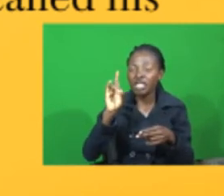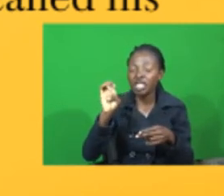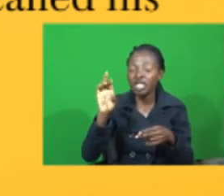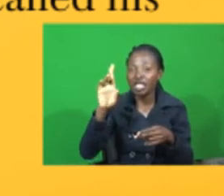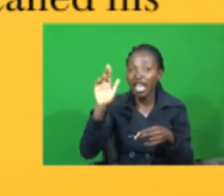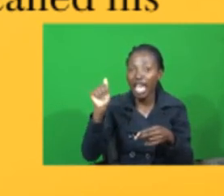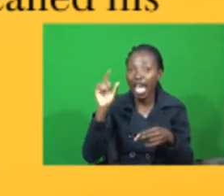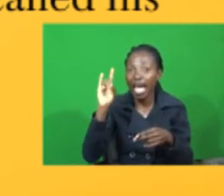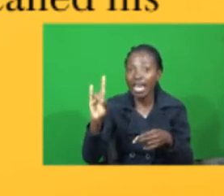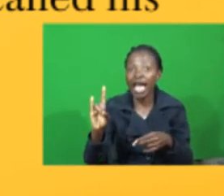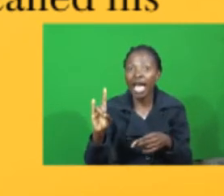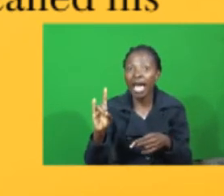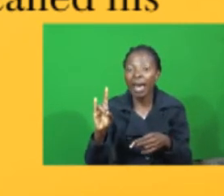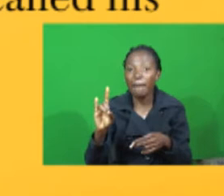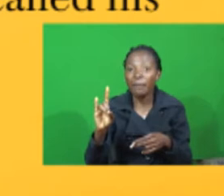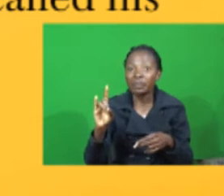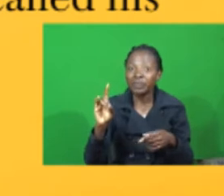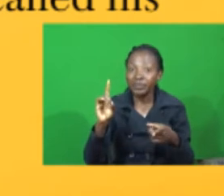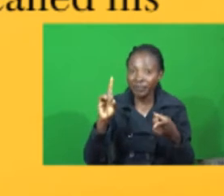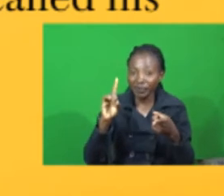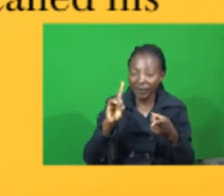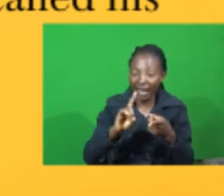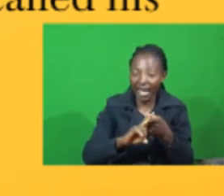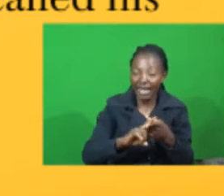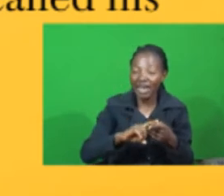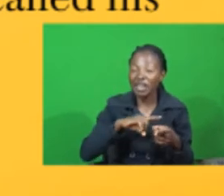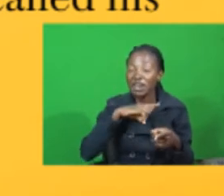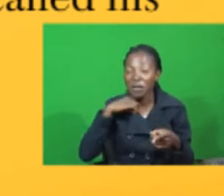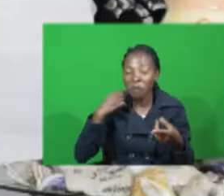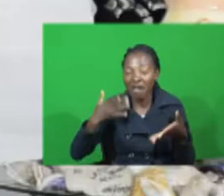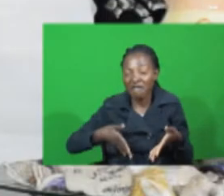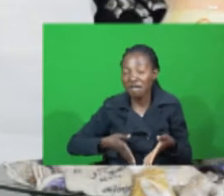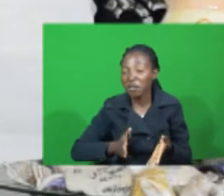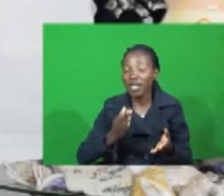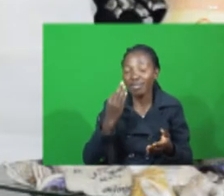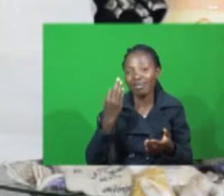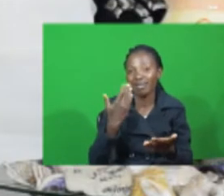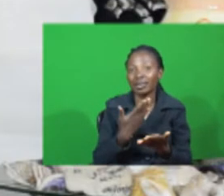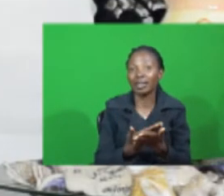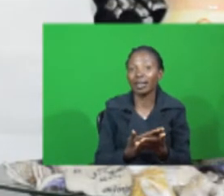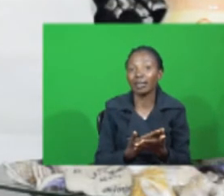Iye wakanga ari paKezibhi, mukadzi wake achimuberekera.